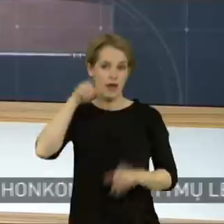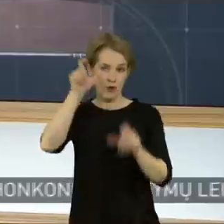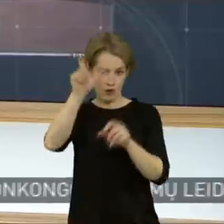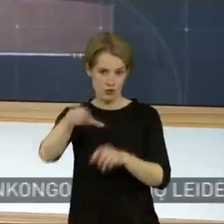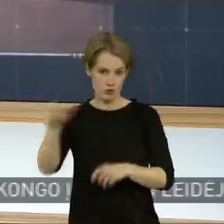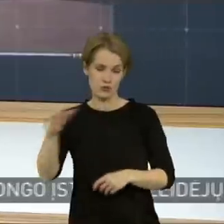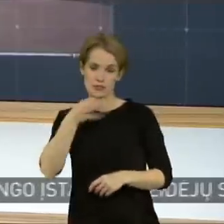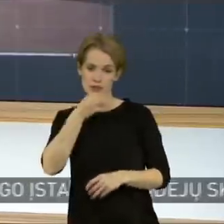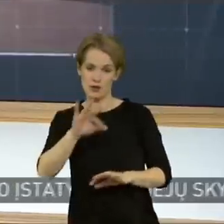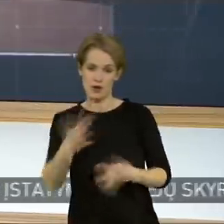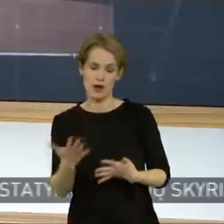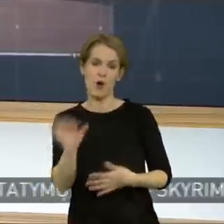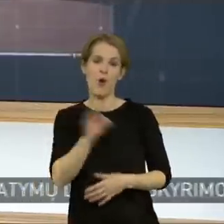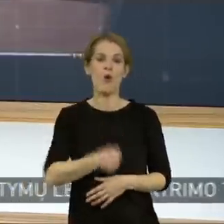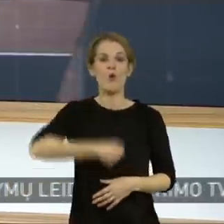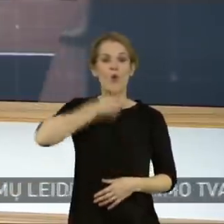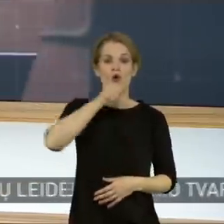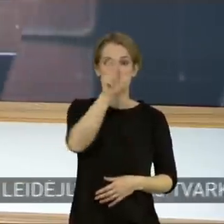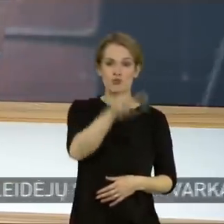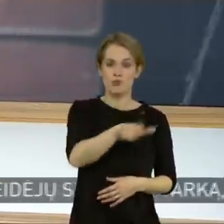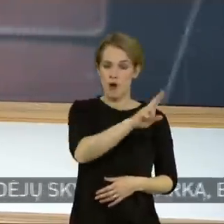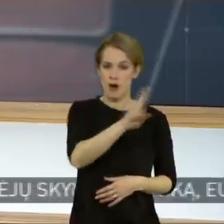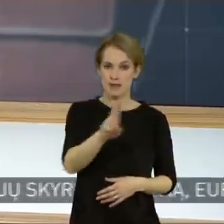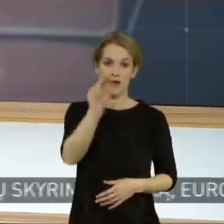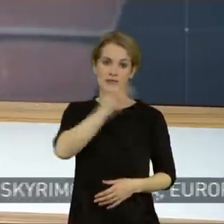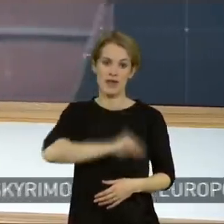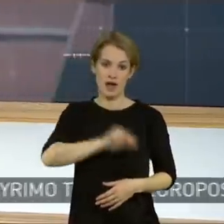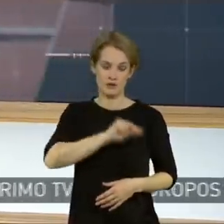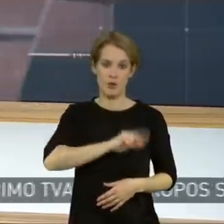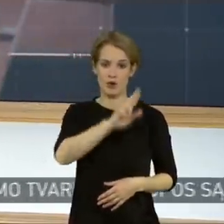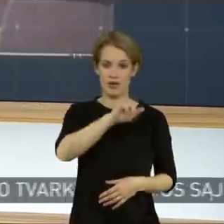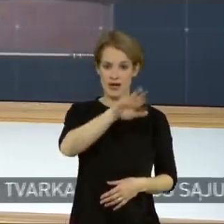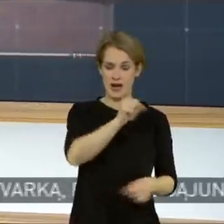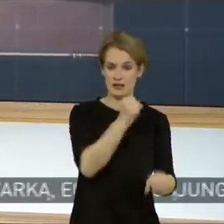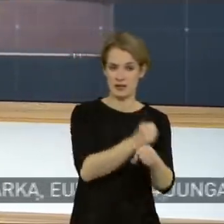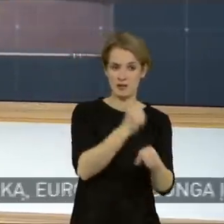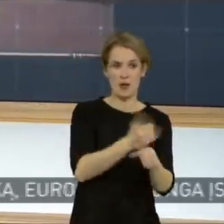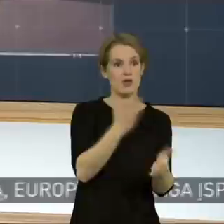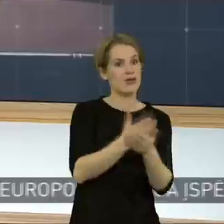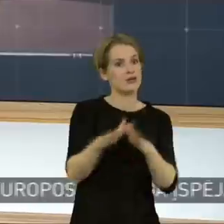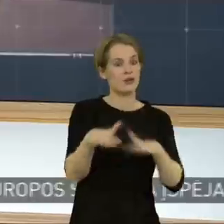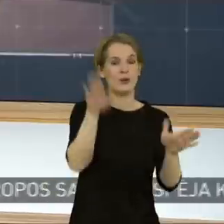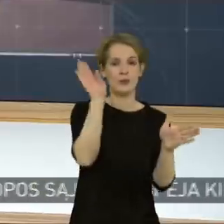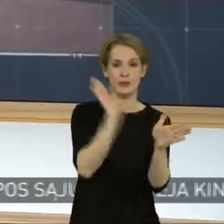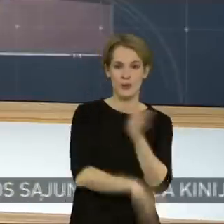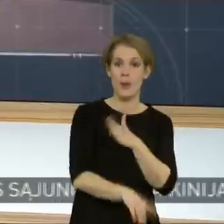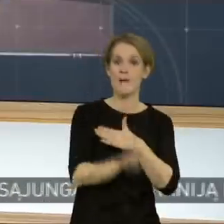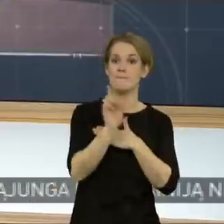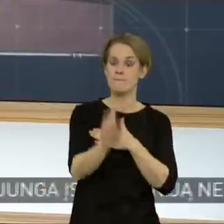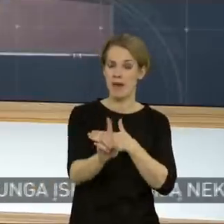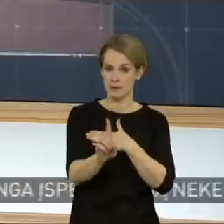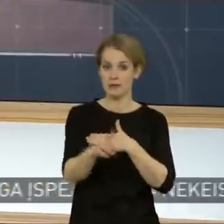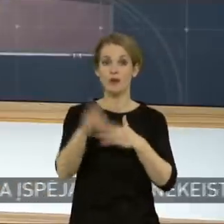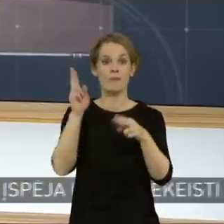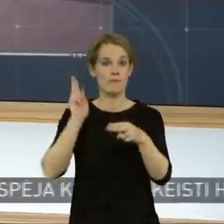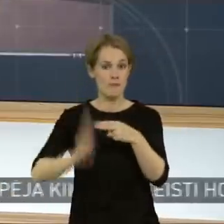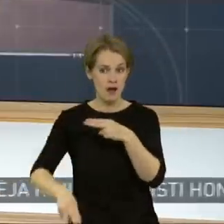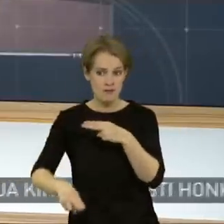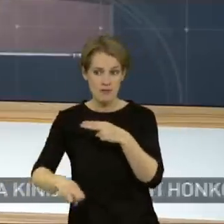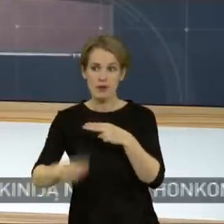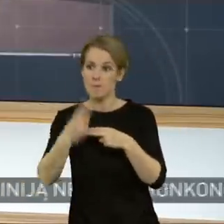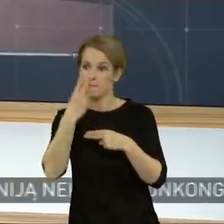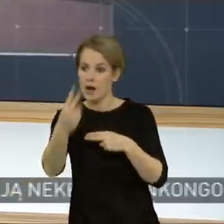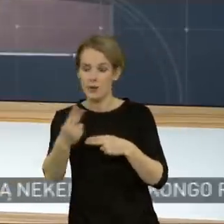rinkoje pablogino mažiau nei prognozuota, bet galutinis vaizdas dar esą nepasimatė. Socialinės apsaugos ir darbo